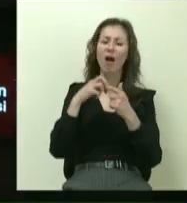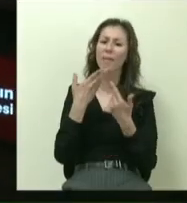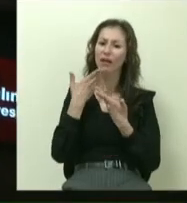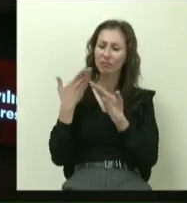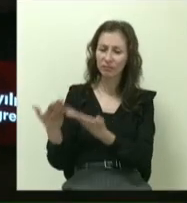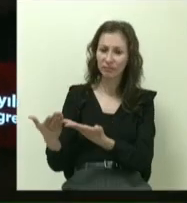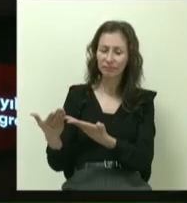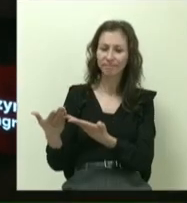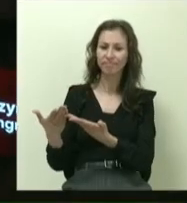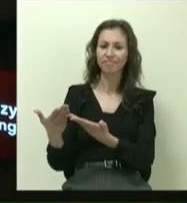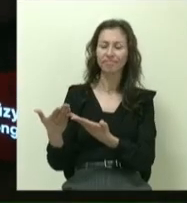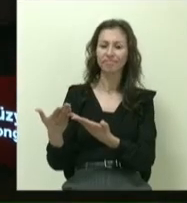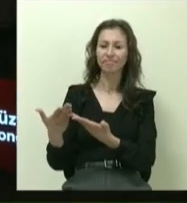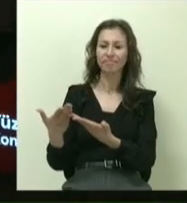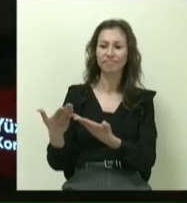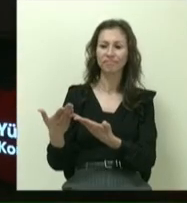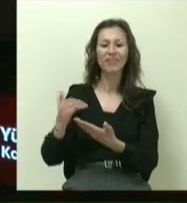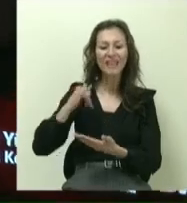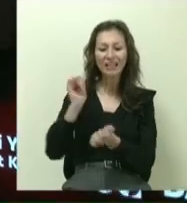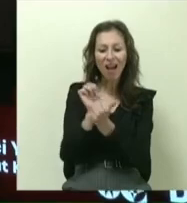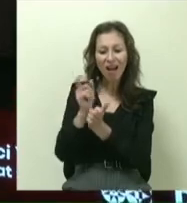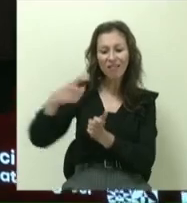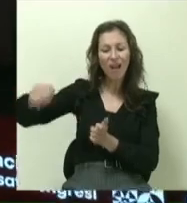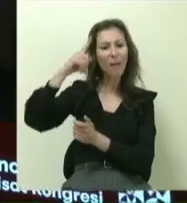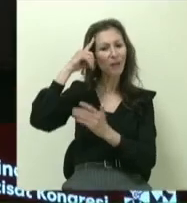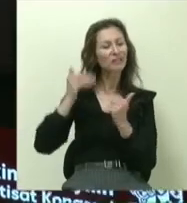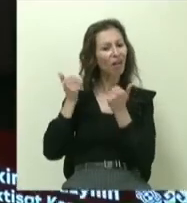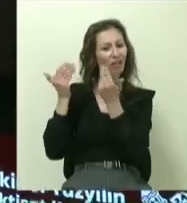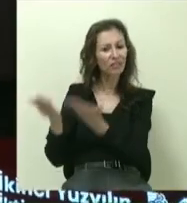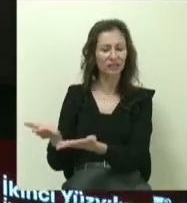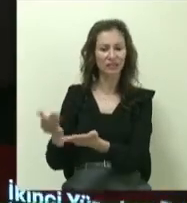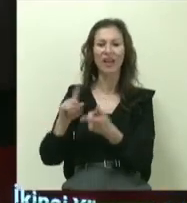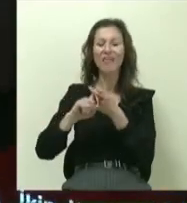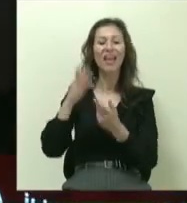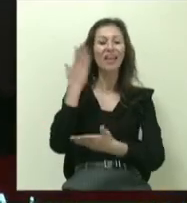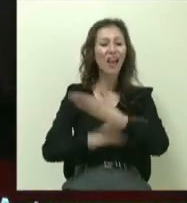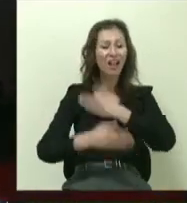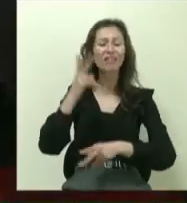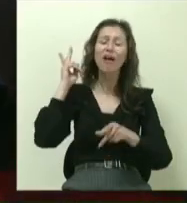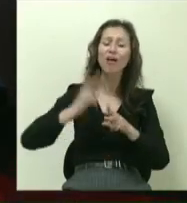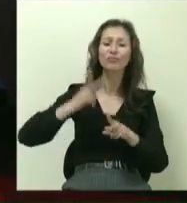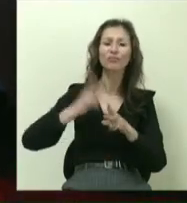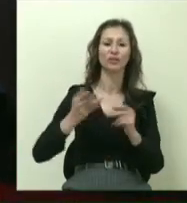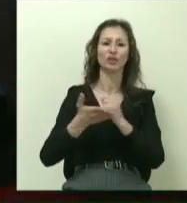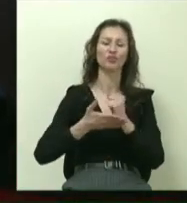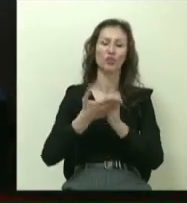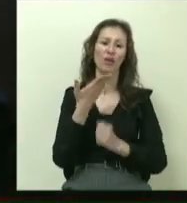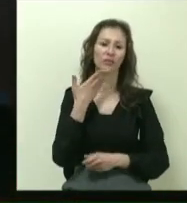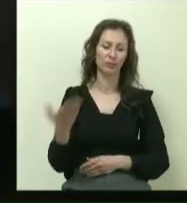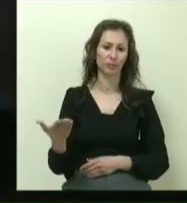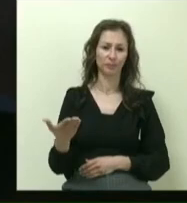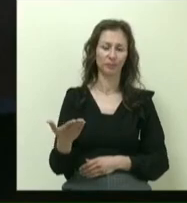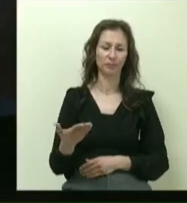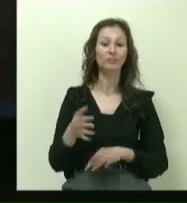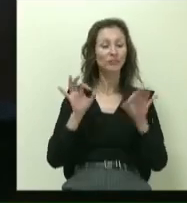rahmet yakınlarına başsağlığı ve yaralılara acil şifalar diliyorum